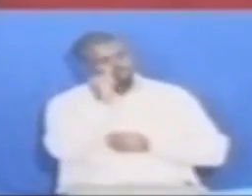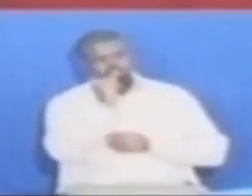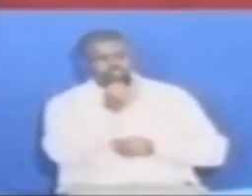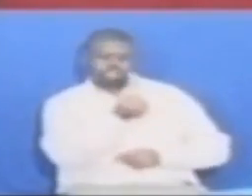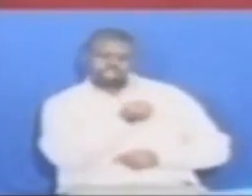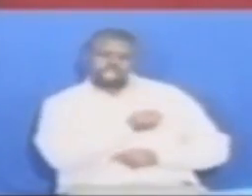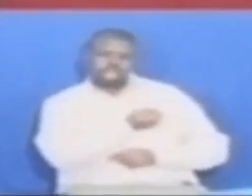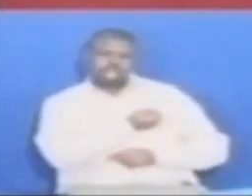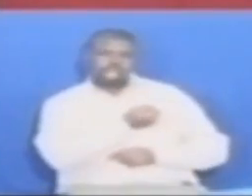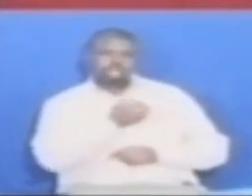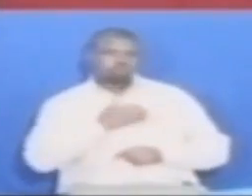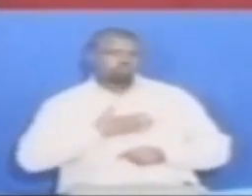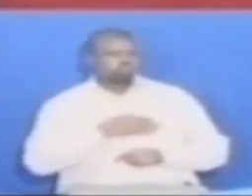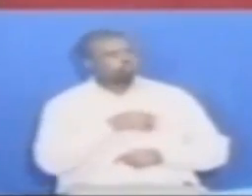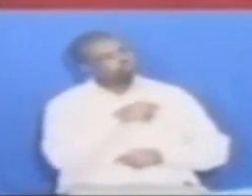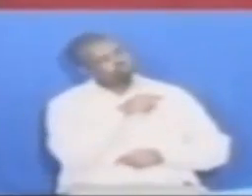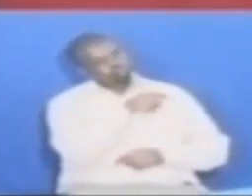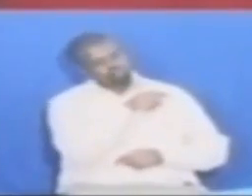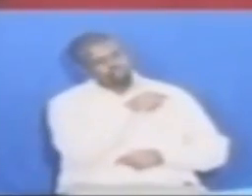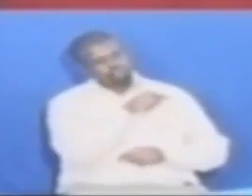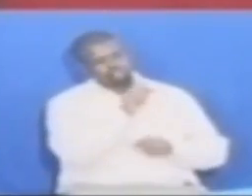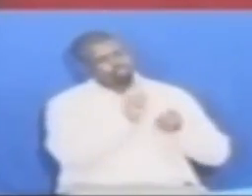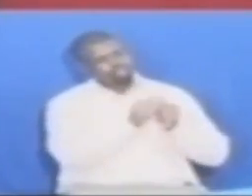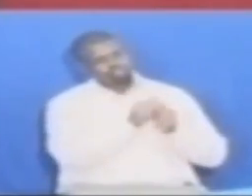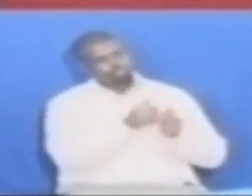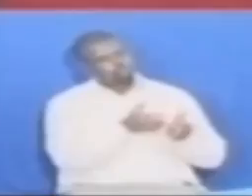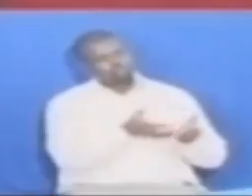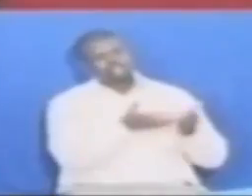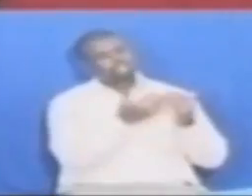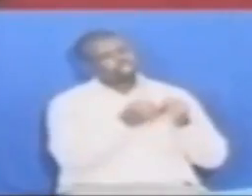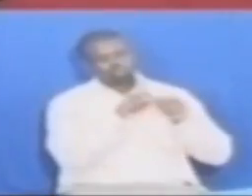imejikomiti? Nakushukuru Mheshimiwa Naibu Spika. Mheshimiwa Naibu Waziri wa